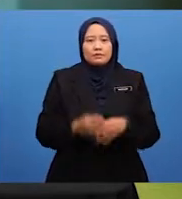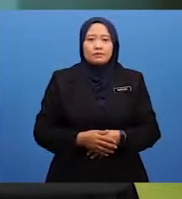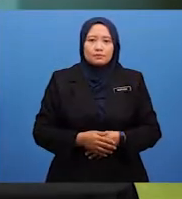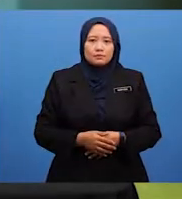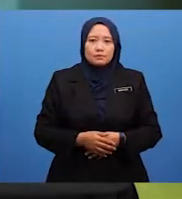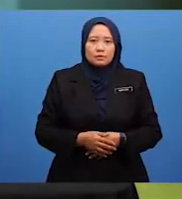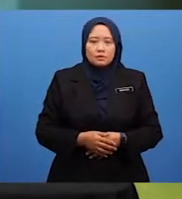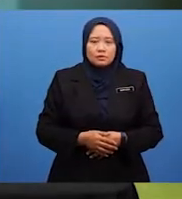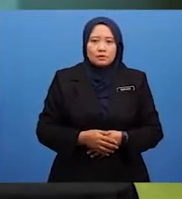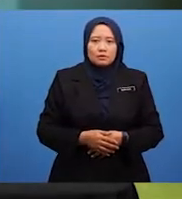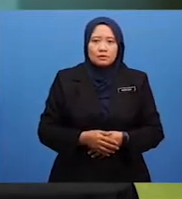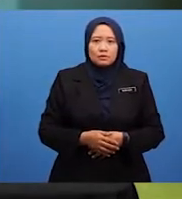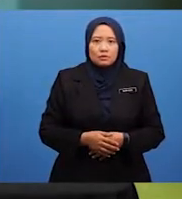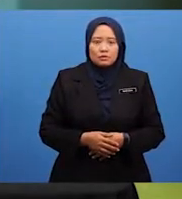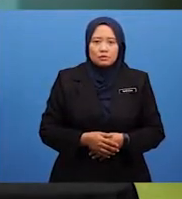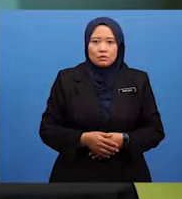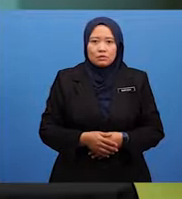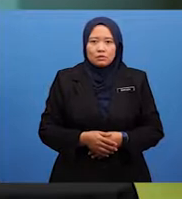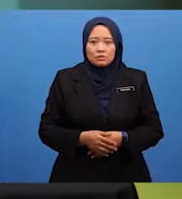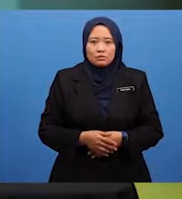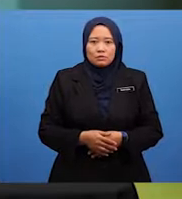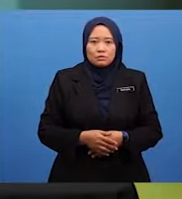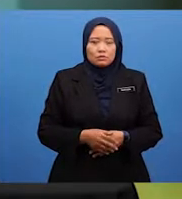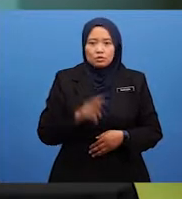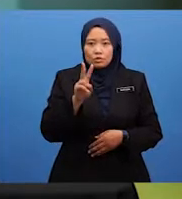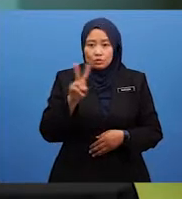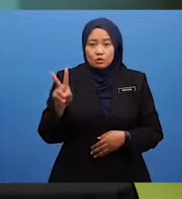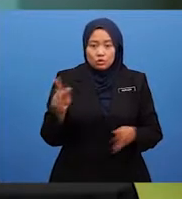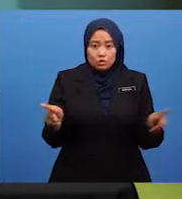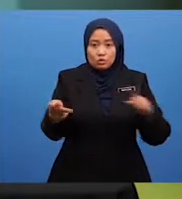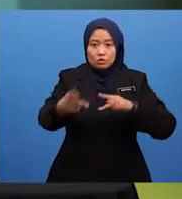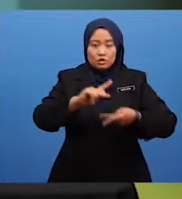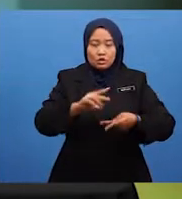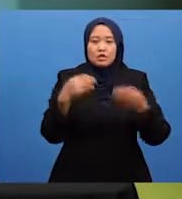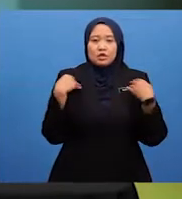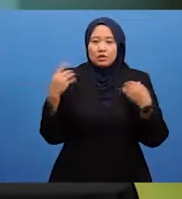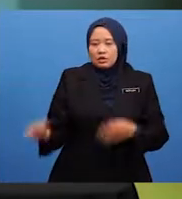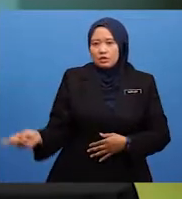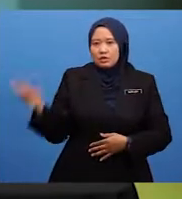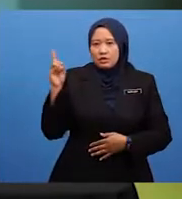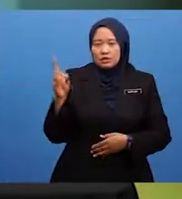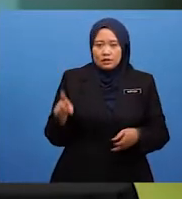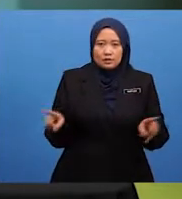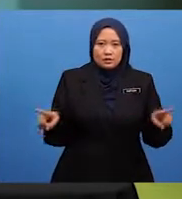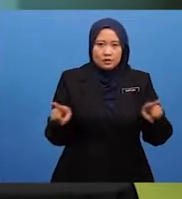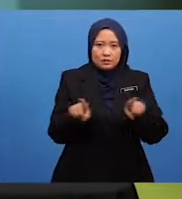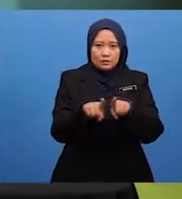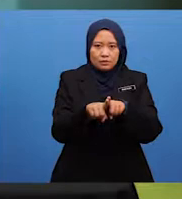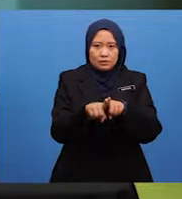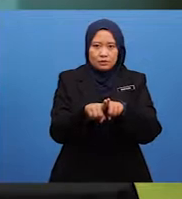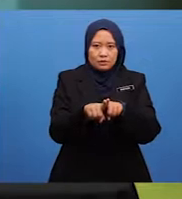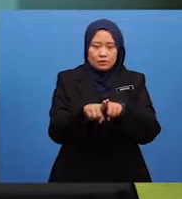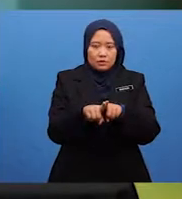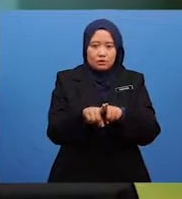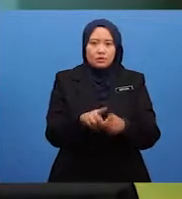Kedua-dua kotak ini, cikgu kenakan daya yang sama untuk menolaknya. Cikgu gunakan satu